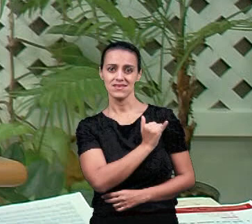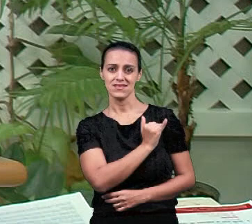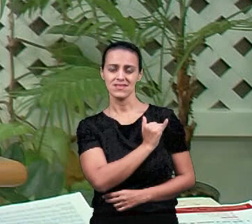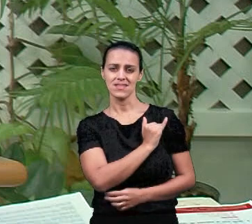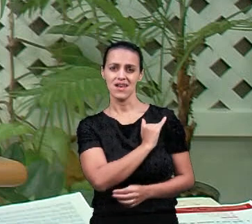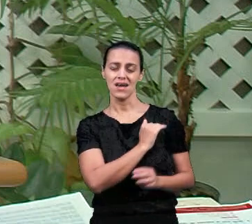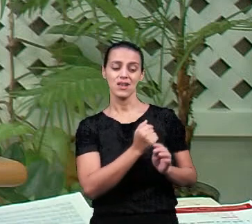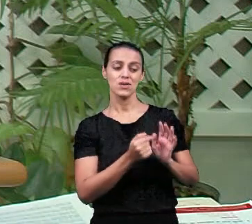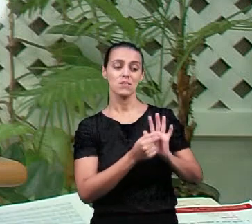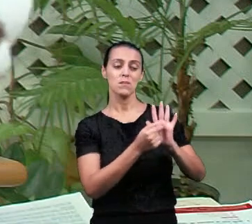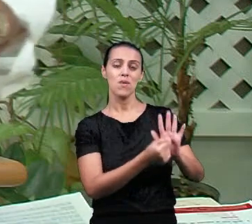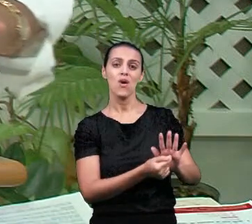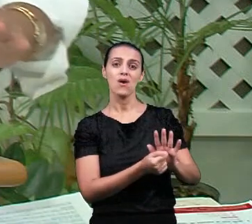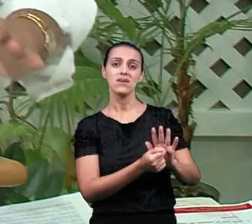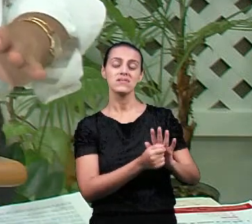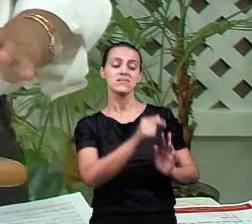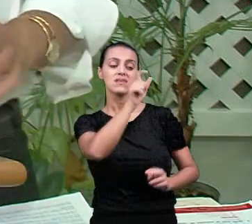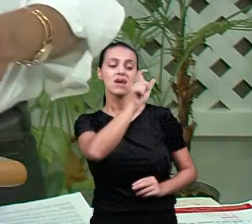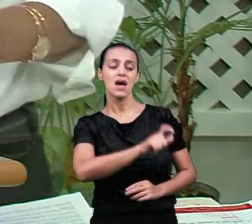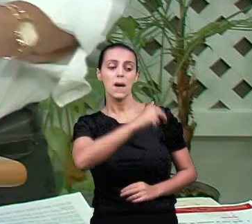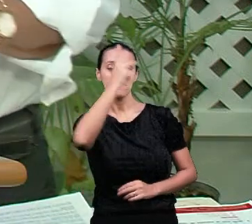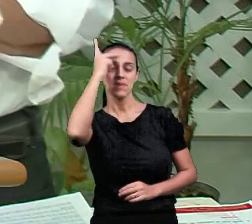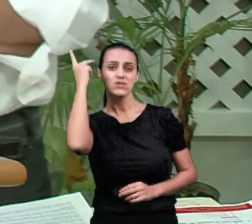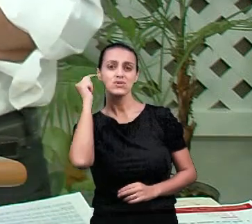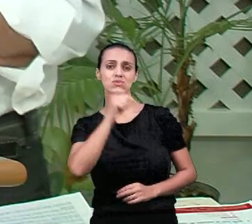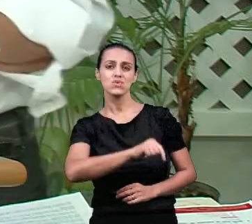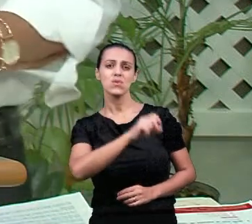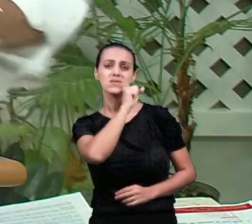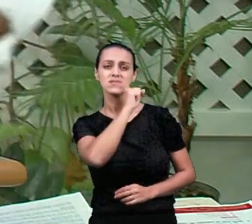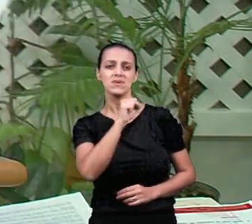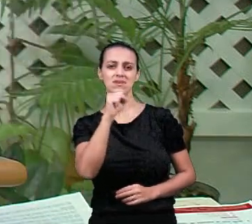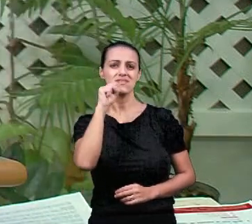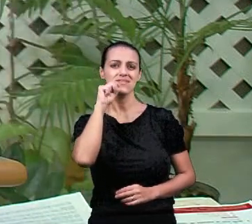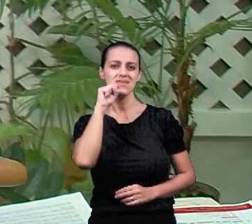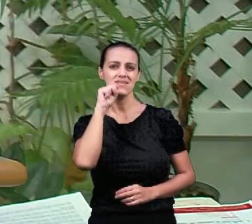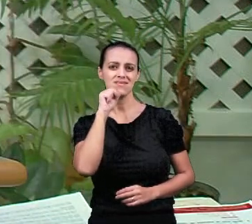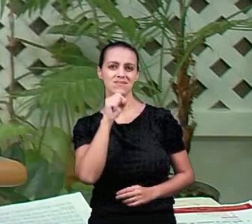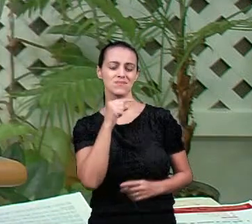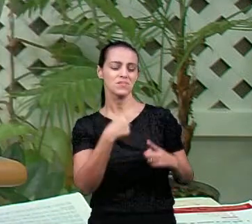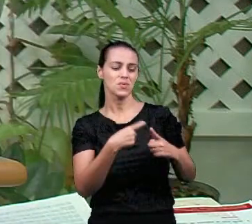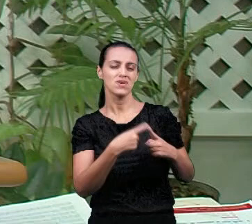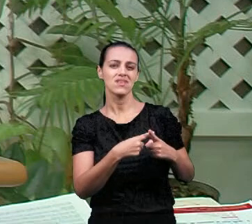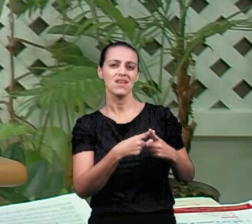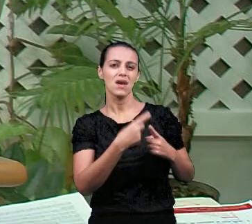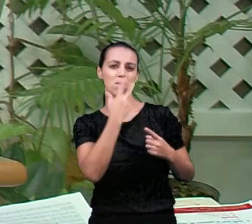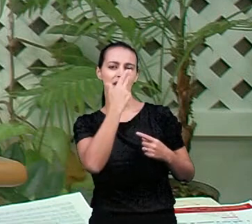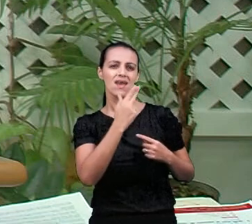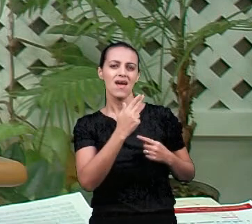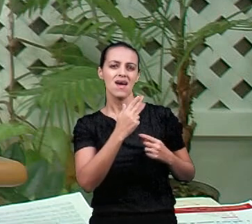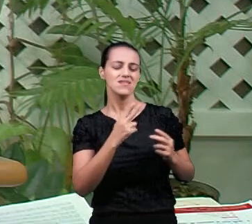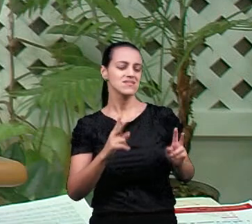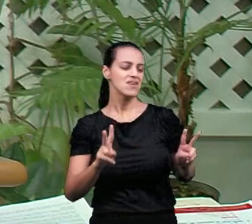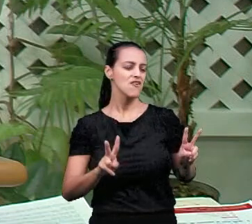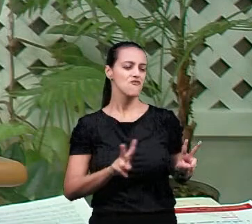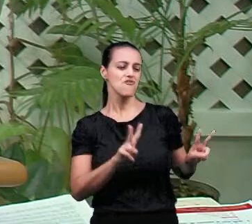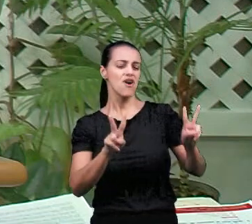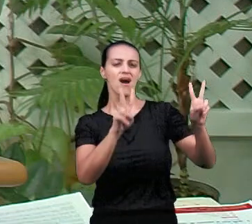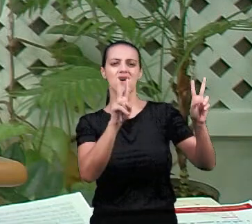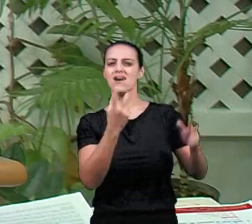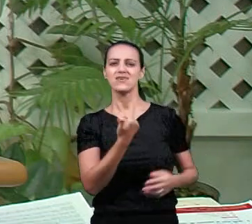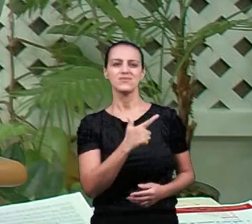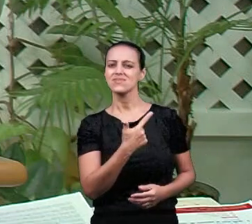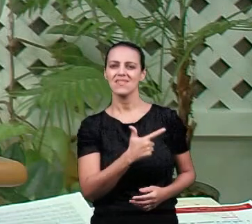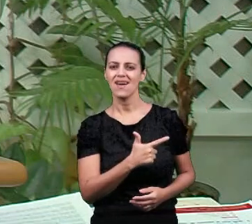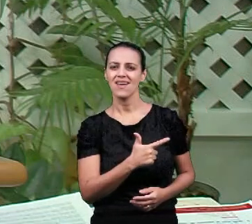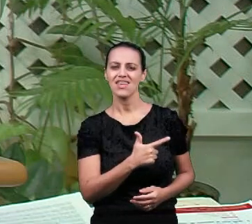d'un homme que naturellement n'avait aucun droit, n'avait aucune valeur, qui était gentil. C'était nous. Nous